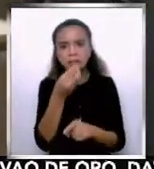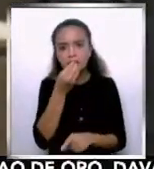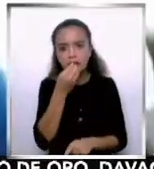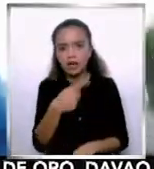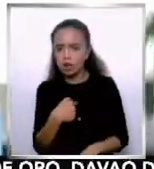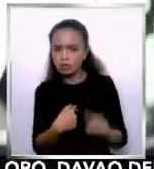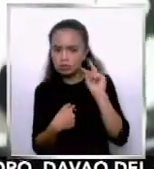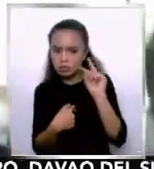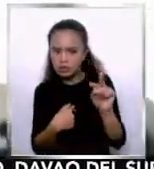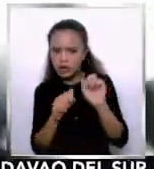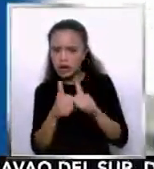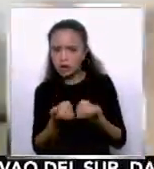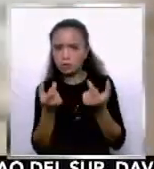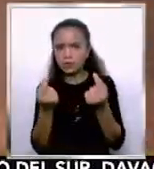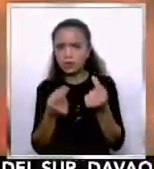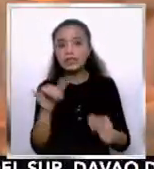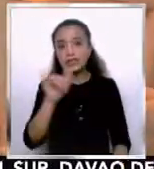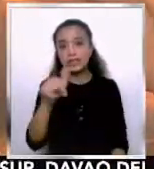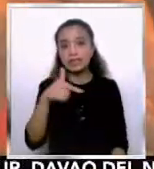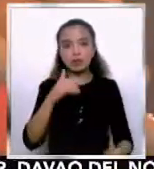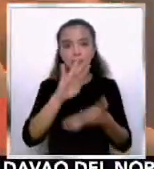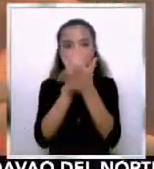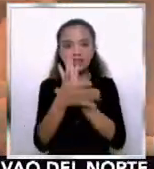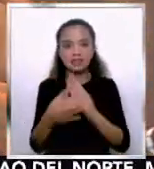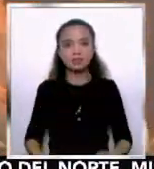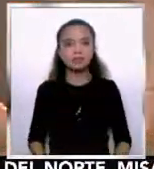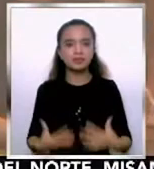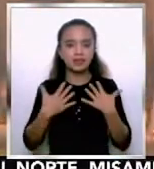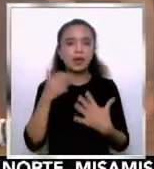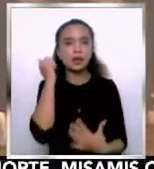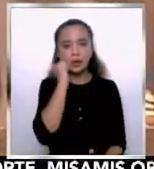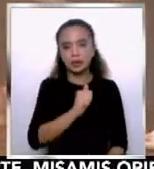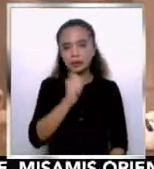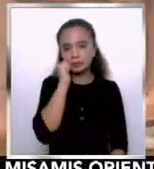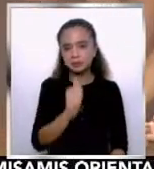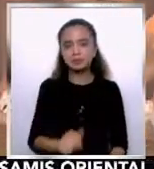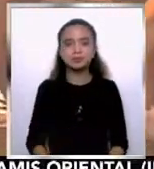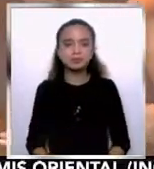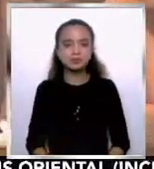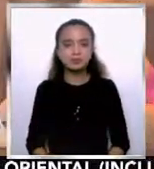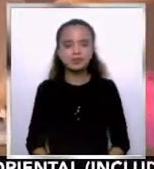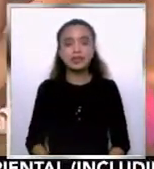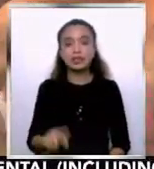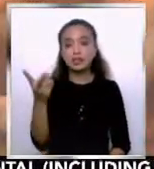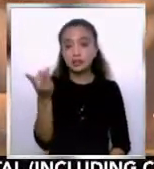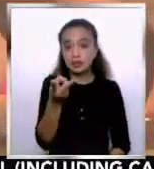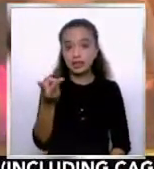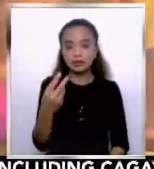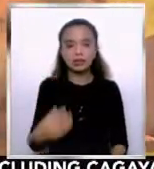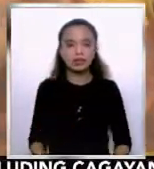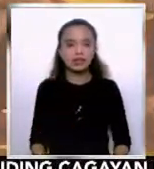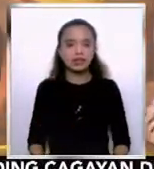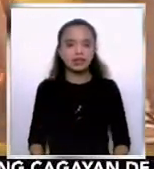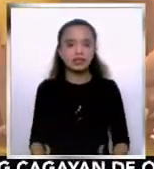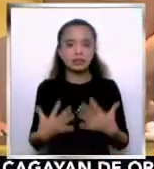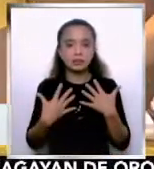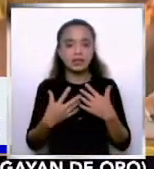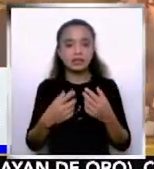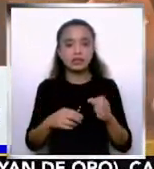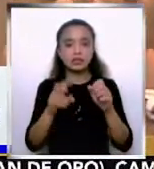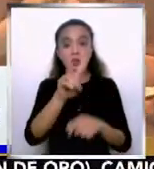niya ginagawa, talagang nai-inspire ako parate. Hangang-hanga rin ang dalawa sa 32 candidates